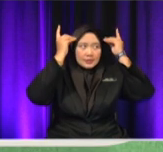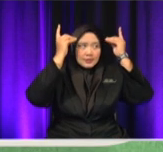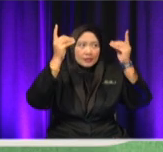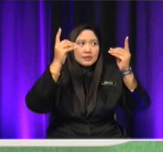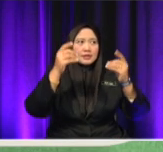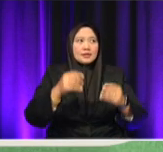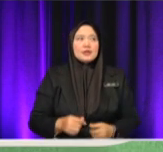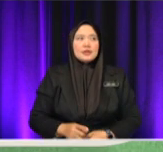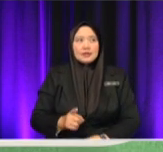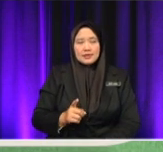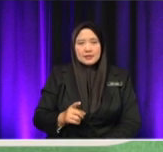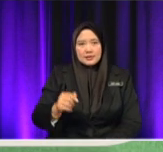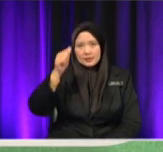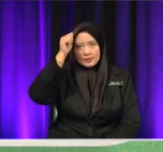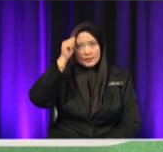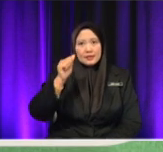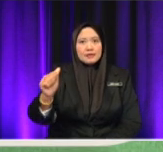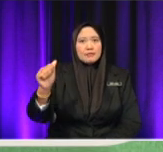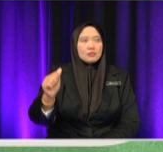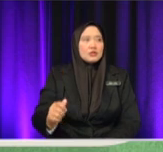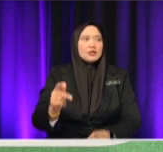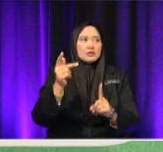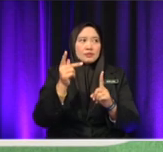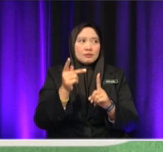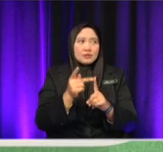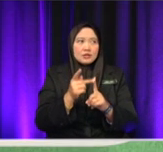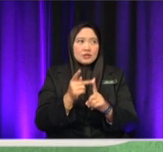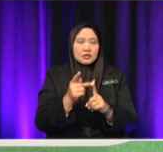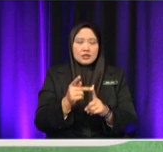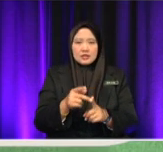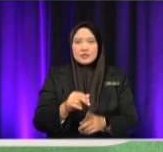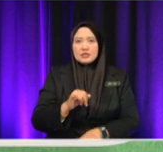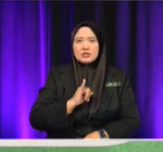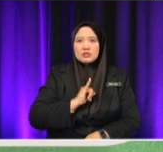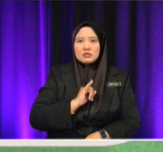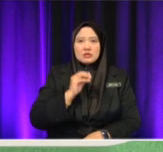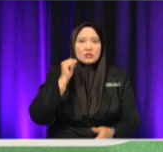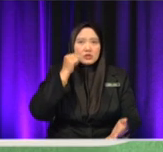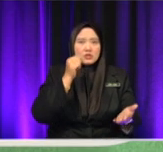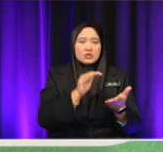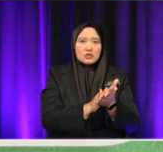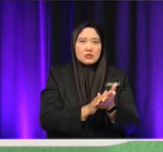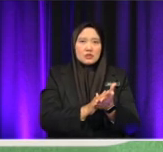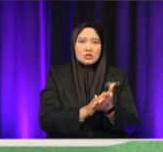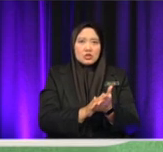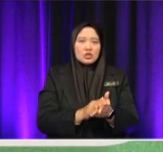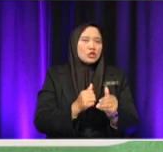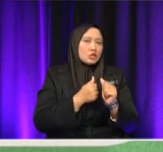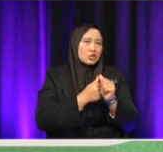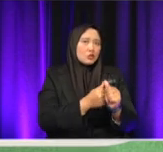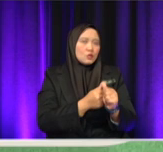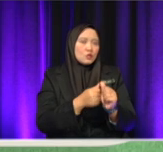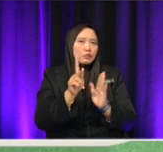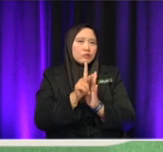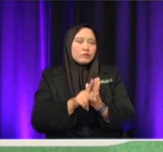macam mana kita memberikan ataupun ilmu agama kepada isu dan keluarga melalui pengajaran dan juga